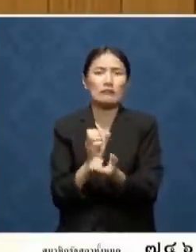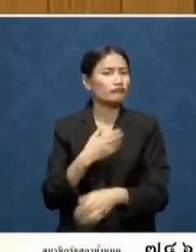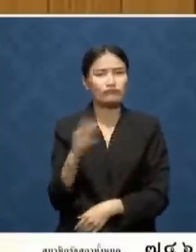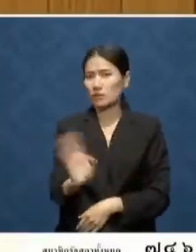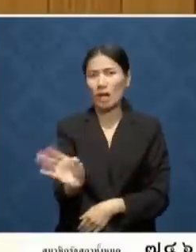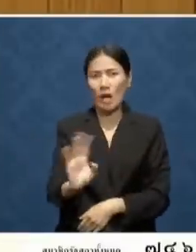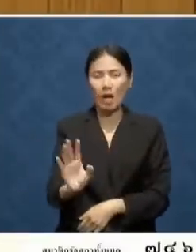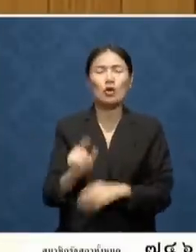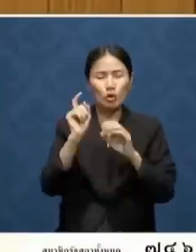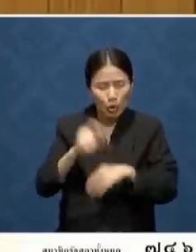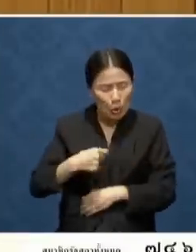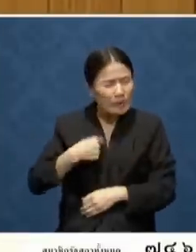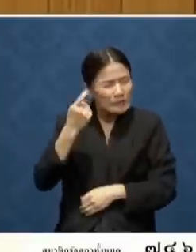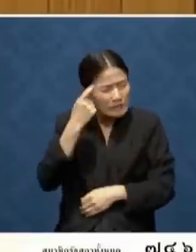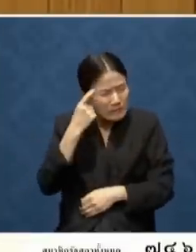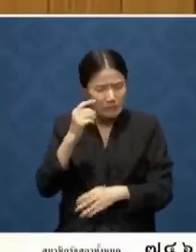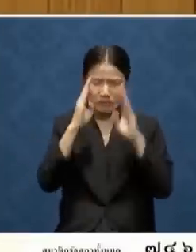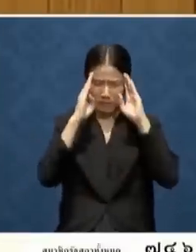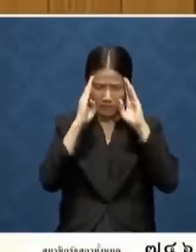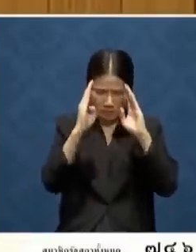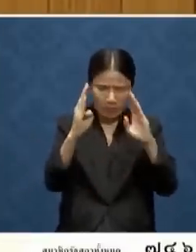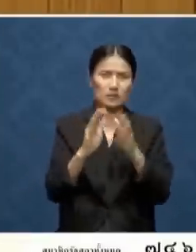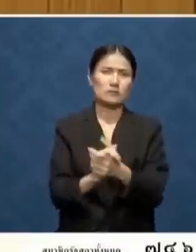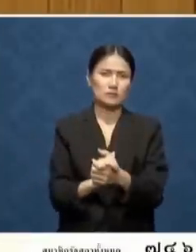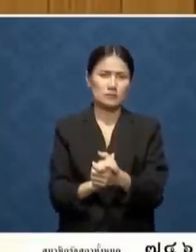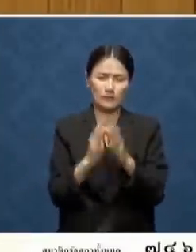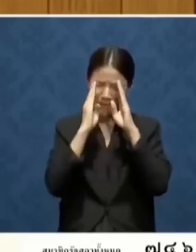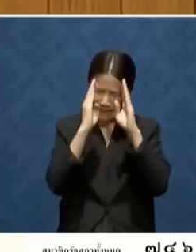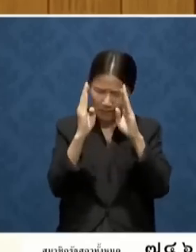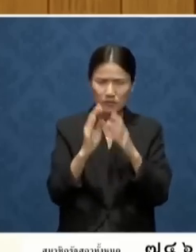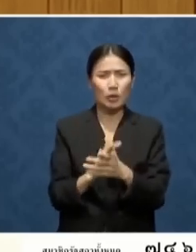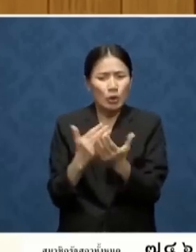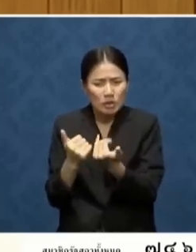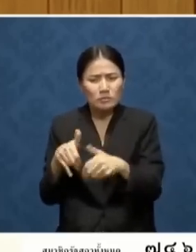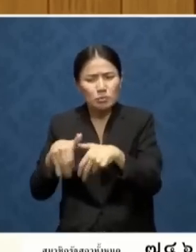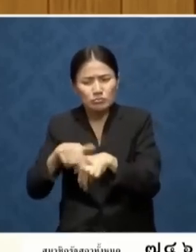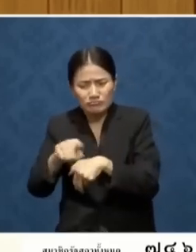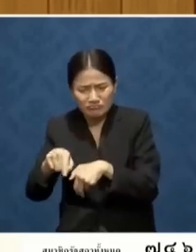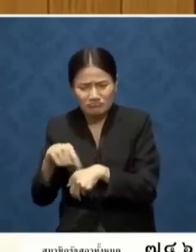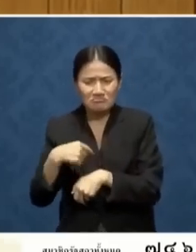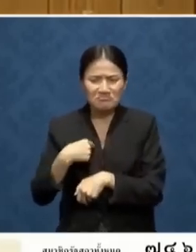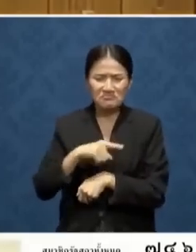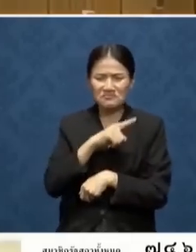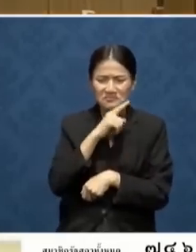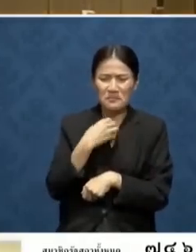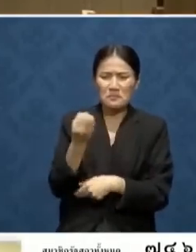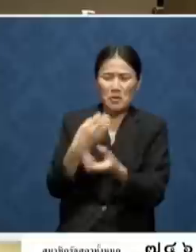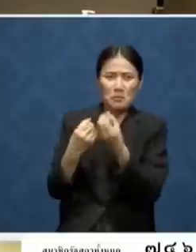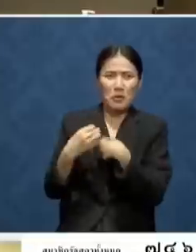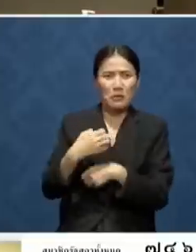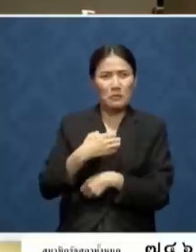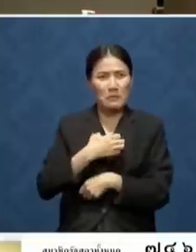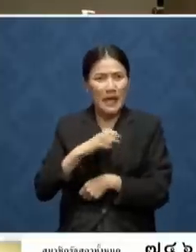ถึงเวลาค่ะที่ท่านจะต้องตั้งใจฟังเสียงที่ไม่ได้อยากได้ยินที่ท่านบอกว่าประเสริฐที่สุดนะคะตลอด 2